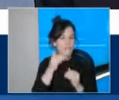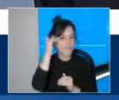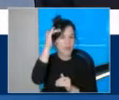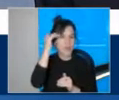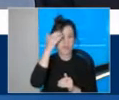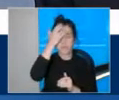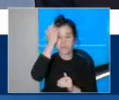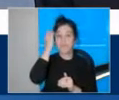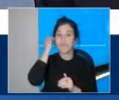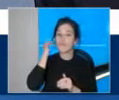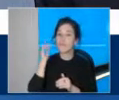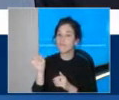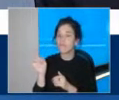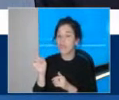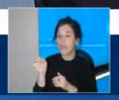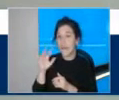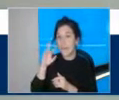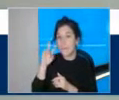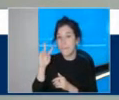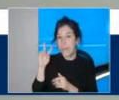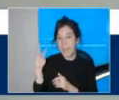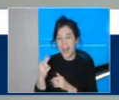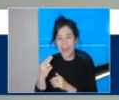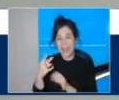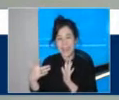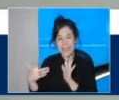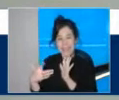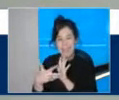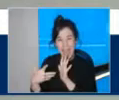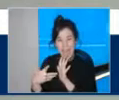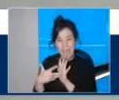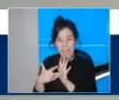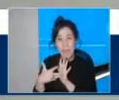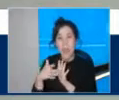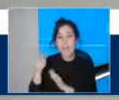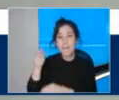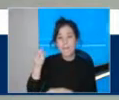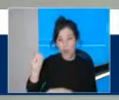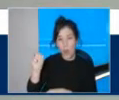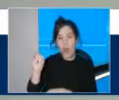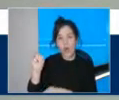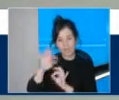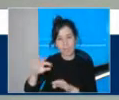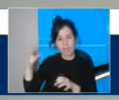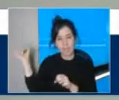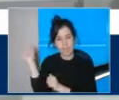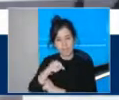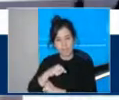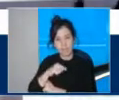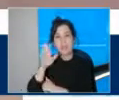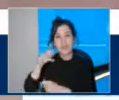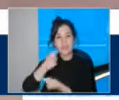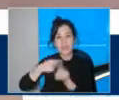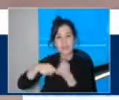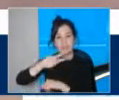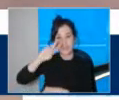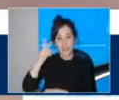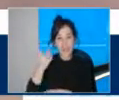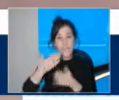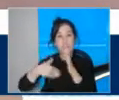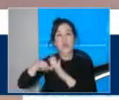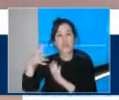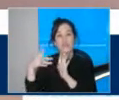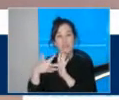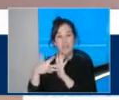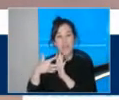תראה, עוד פעם, מבחינת הסקרים, אז מקרון עדיין לוקח בסיבוב השני, ברוב הסקרים